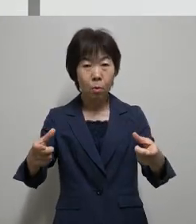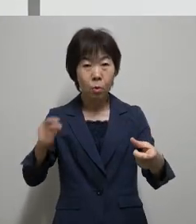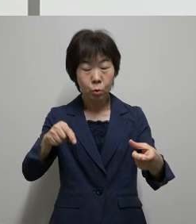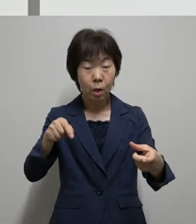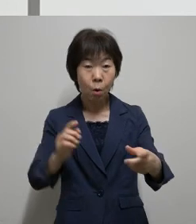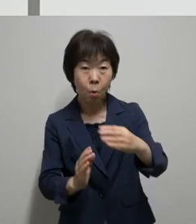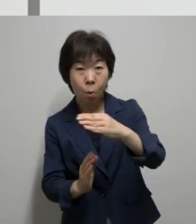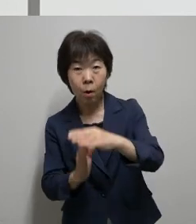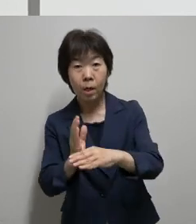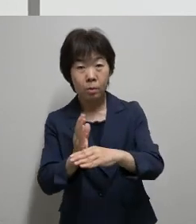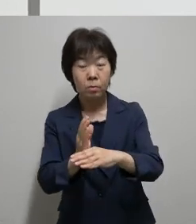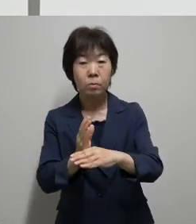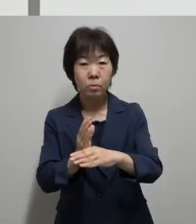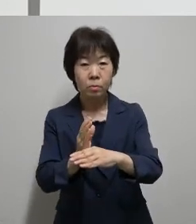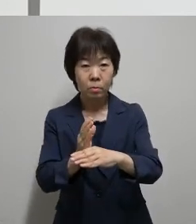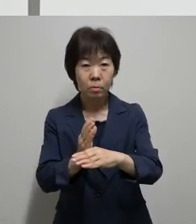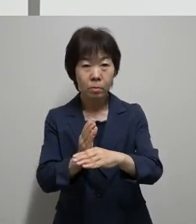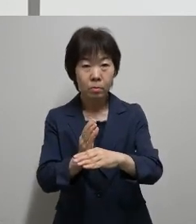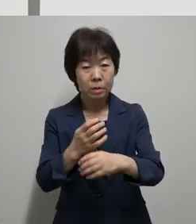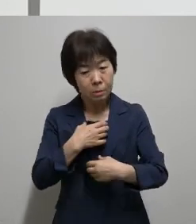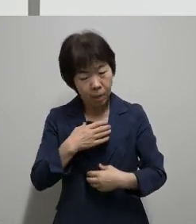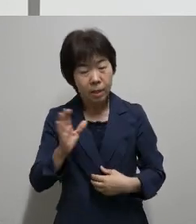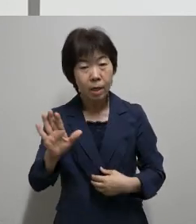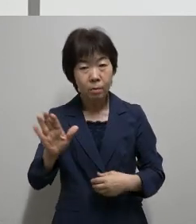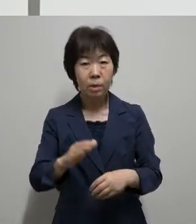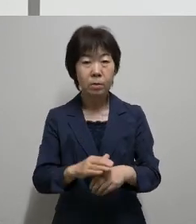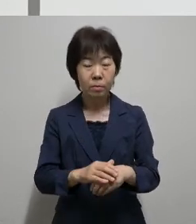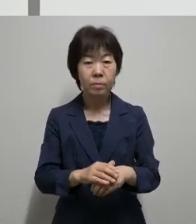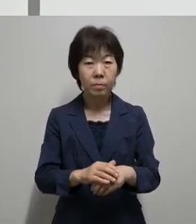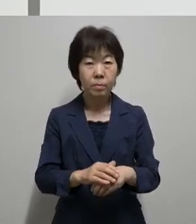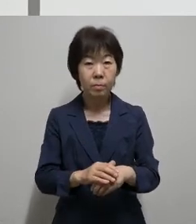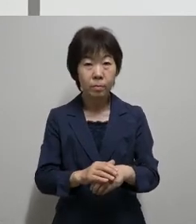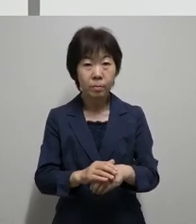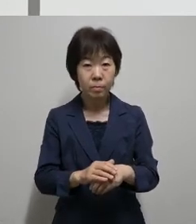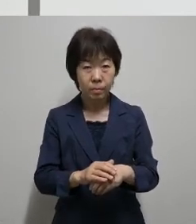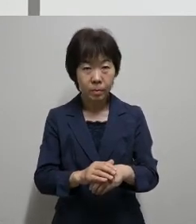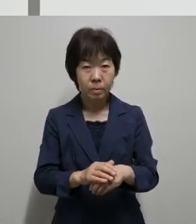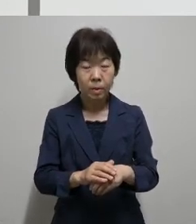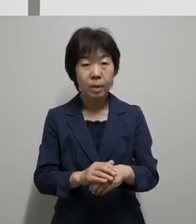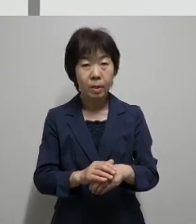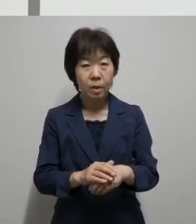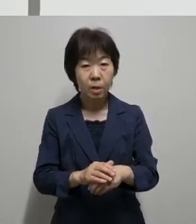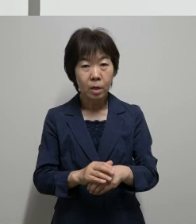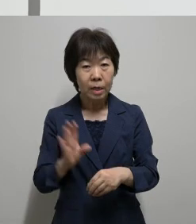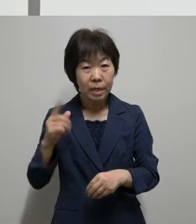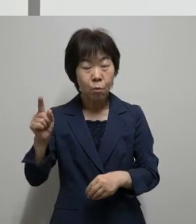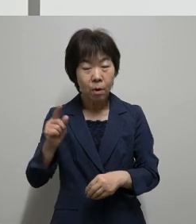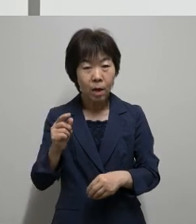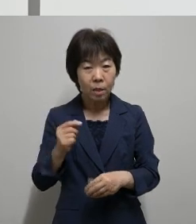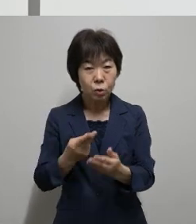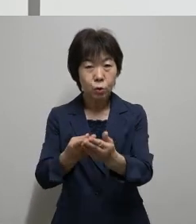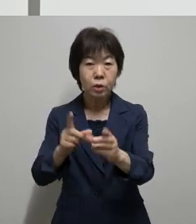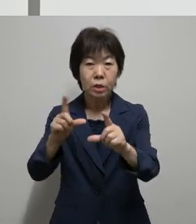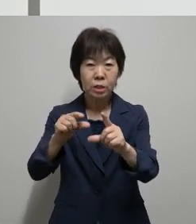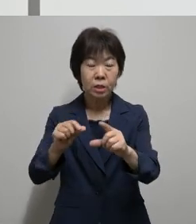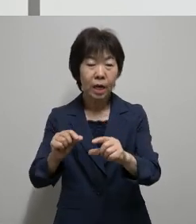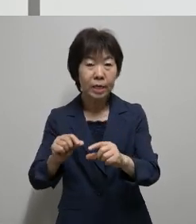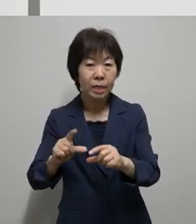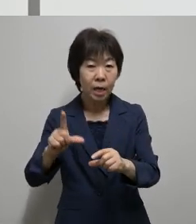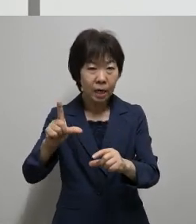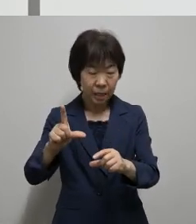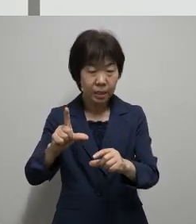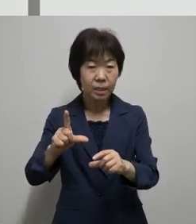もそれを超えてしまうということになりかねません福島県は従前から入院率が比較的高い